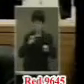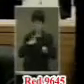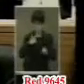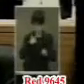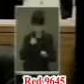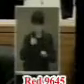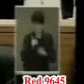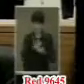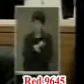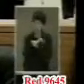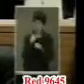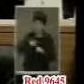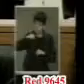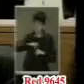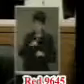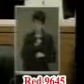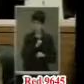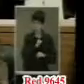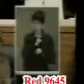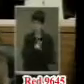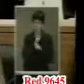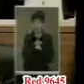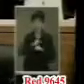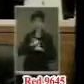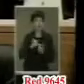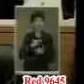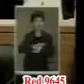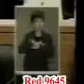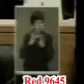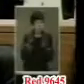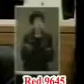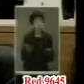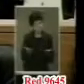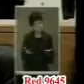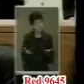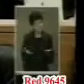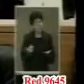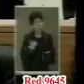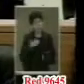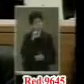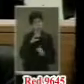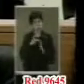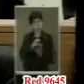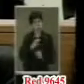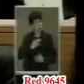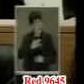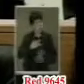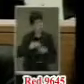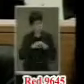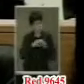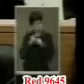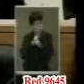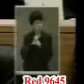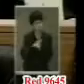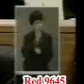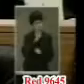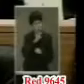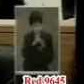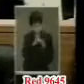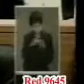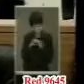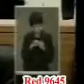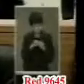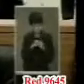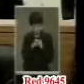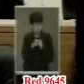มีการคุ้มครองโดยศาลแพ่งแม้จะยกเลิกกันไปแล้วก็ตามแต่ผมบอกว่าพวกเรานั้นถ้ายาเมื่อเป็นกลุ่มคน